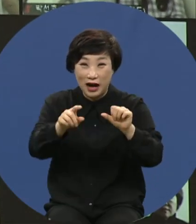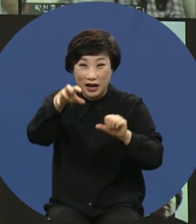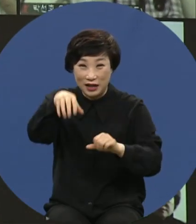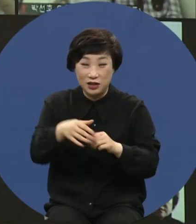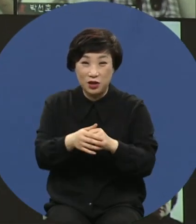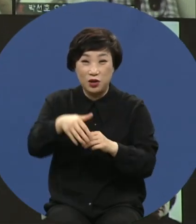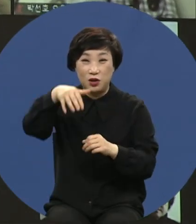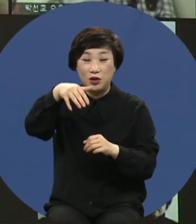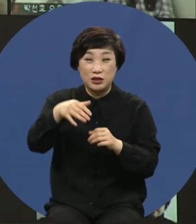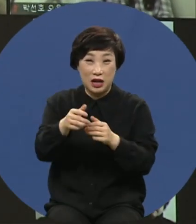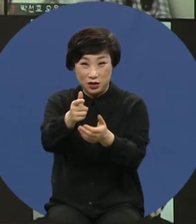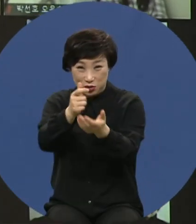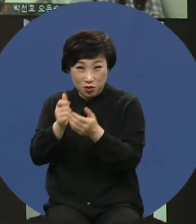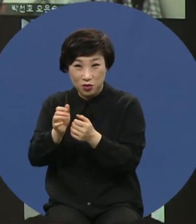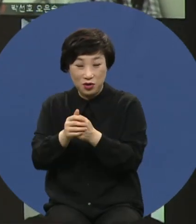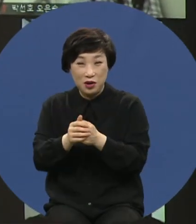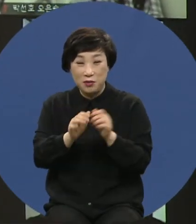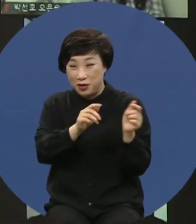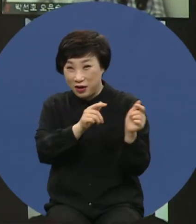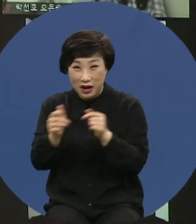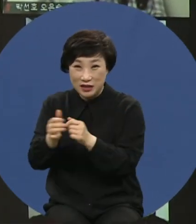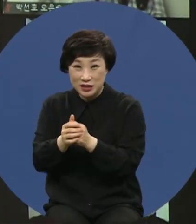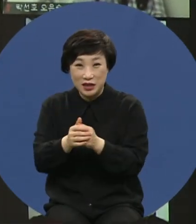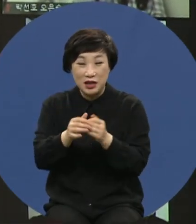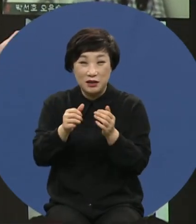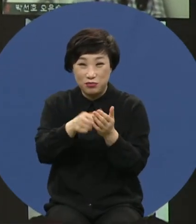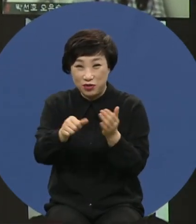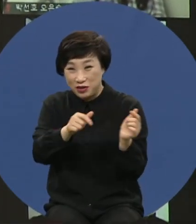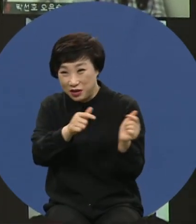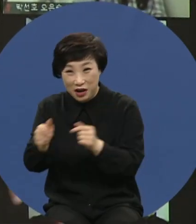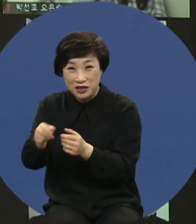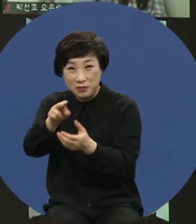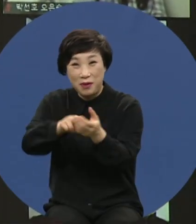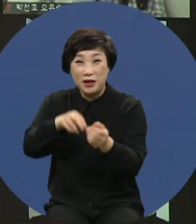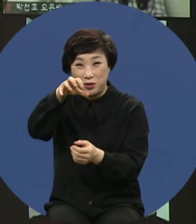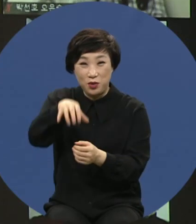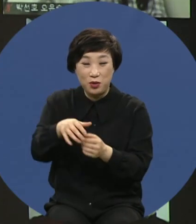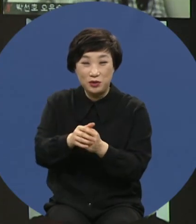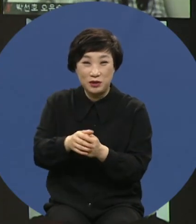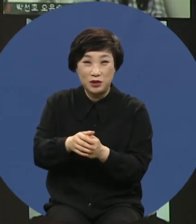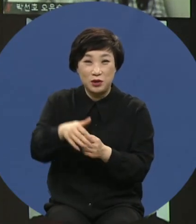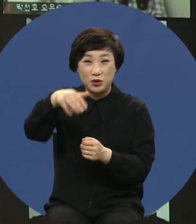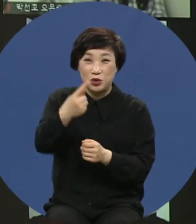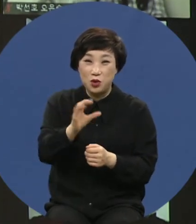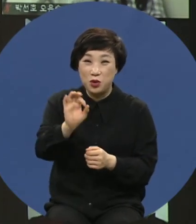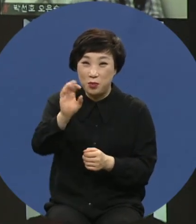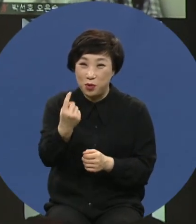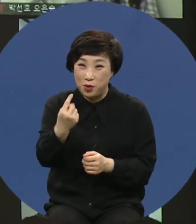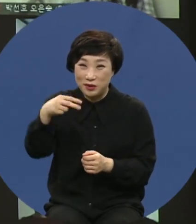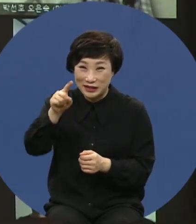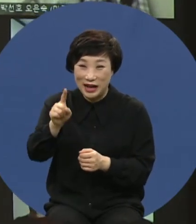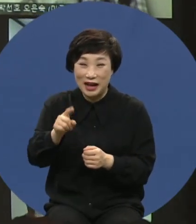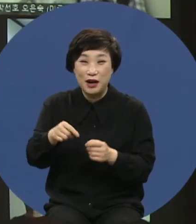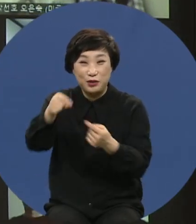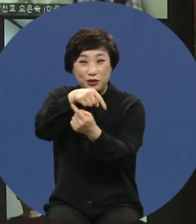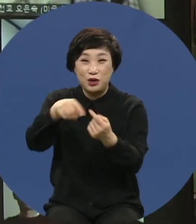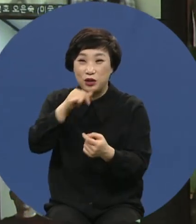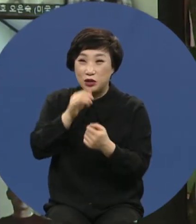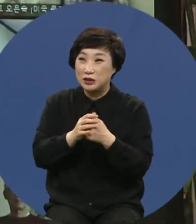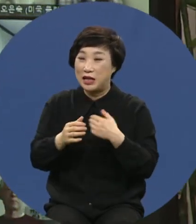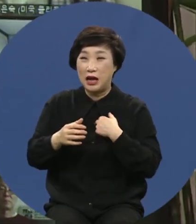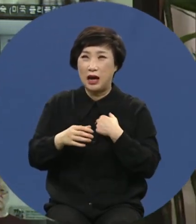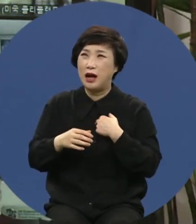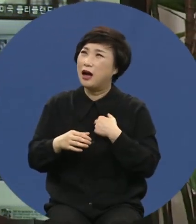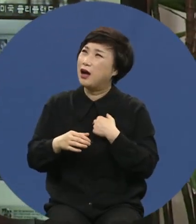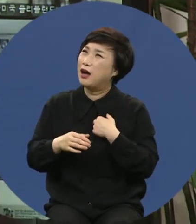총포상. 옛날에 1970년대 내가 그때 이제 가본 기억이 납니다. 근데